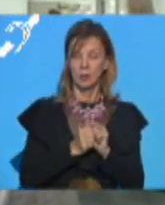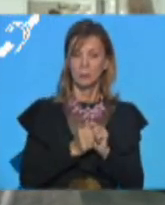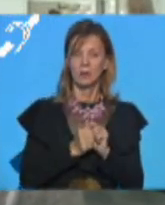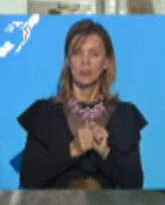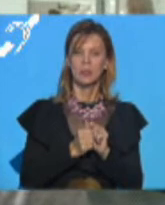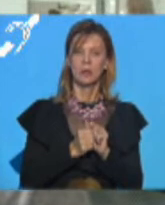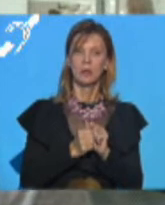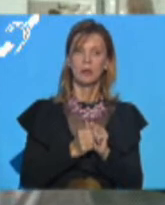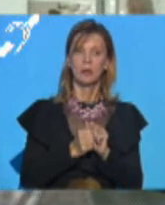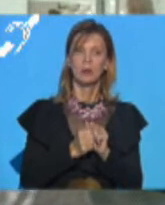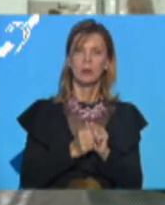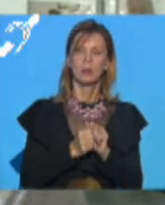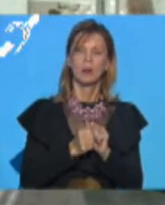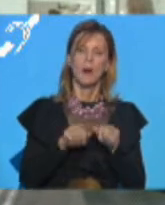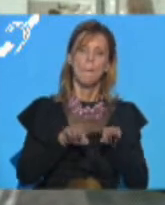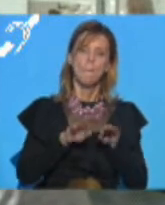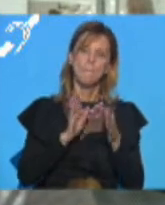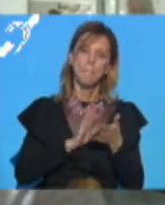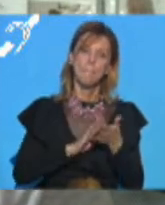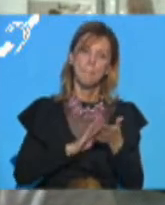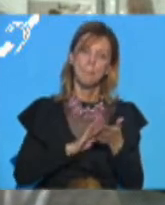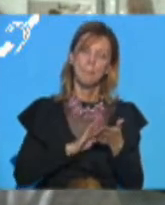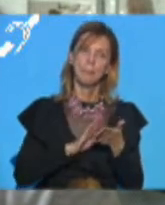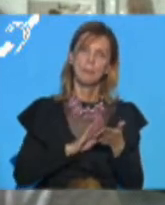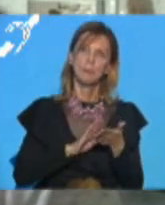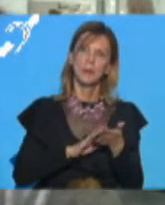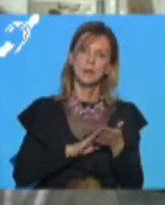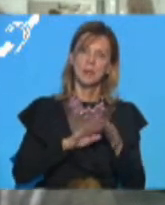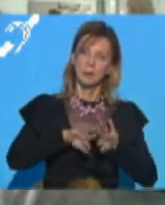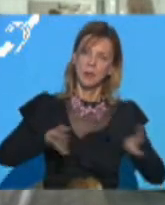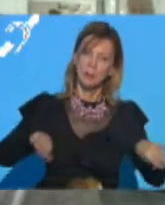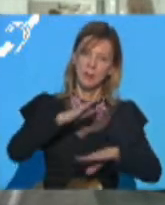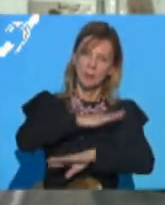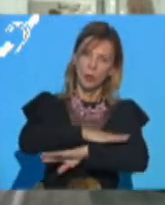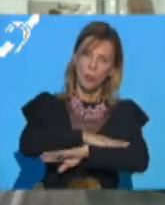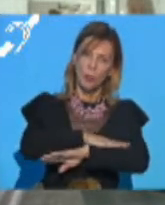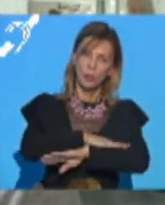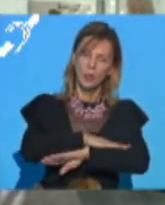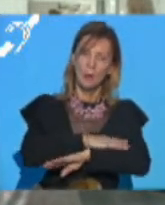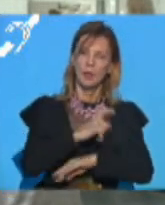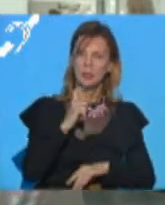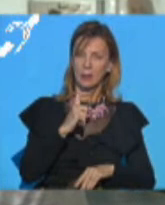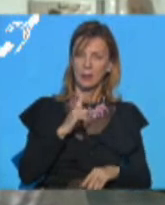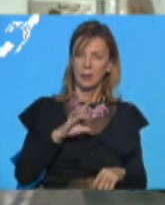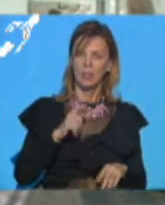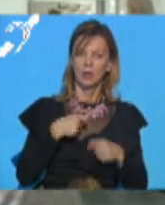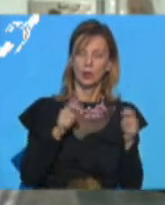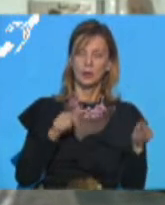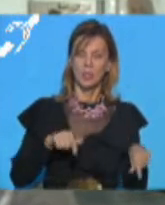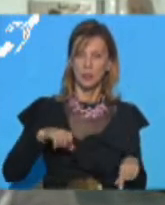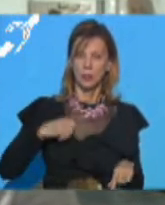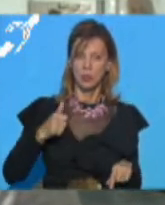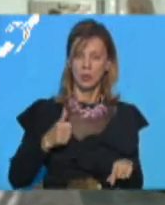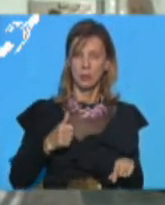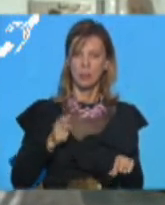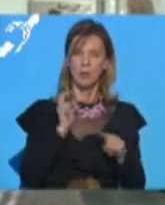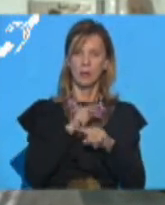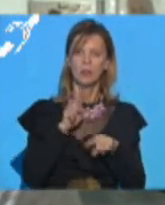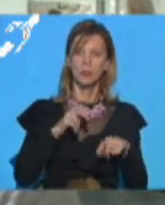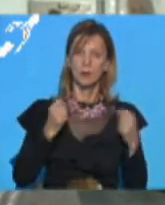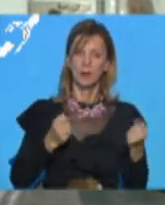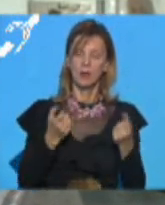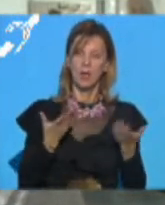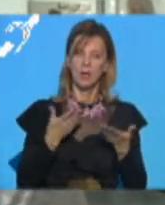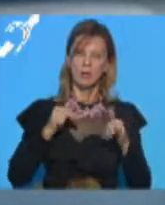să ținem departe de comportamente negative toți acești tineri și să îi implicăm în activități care să le